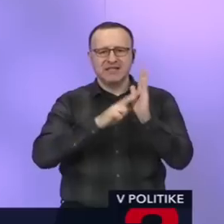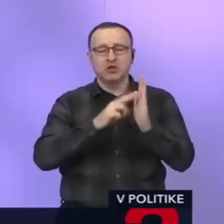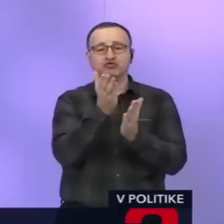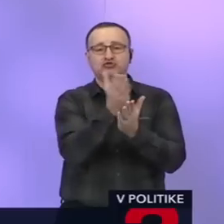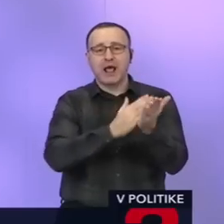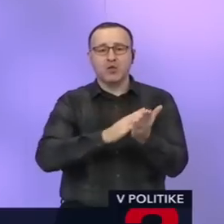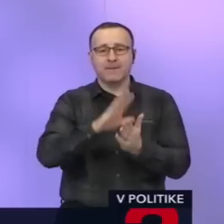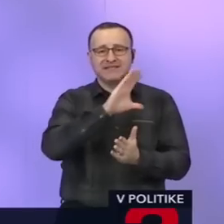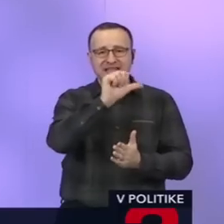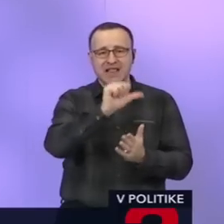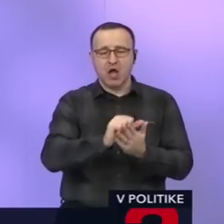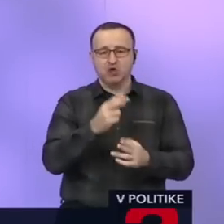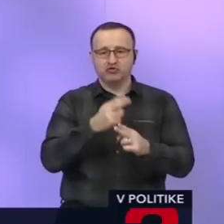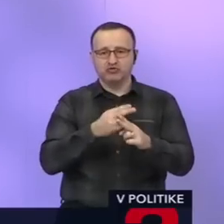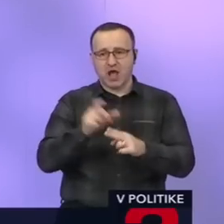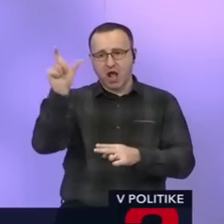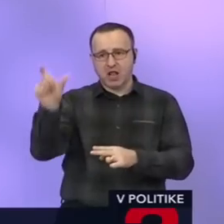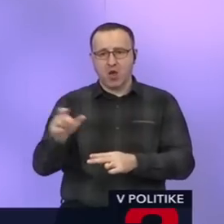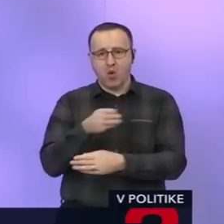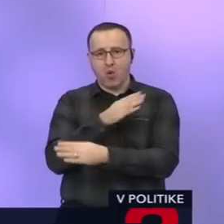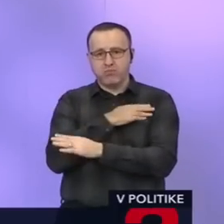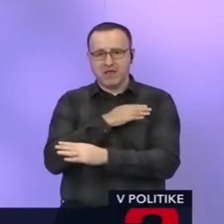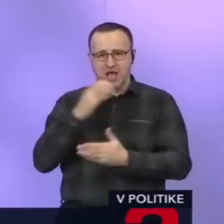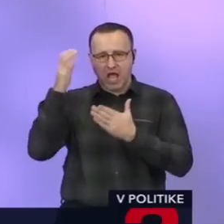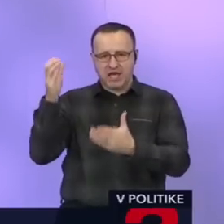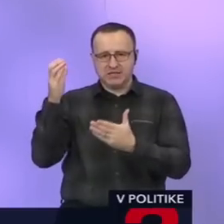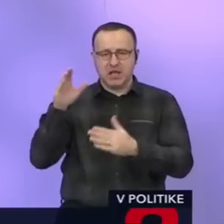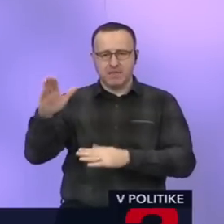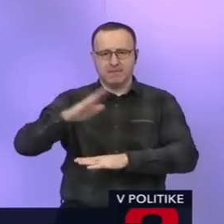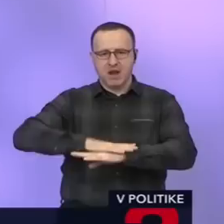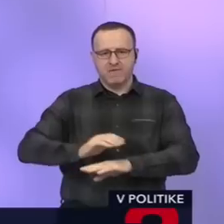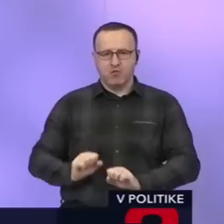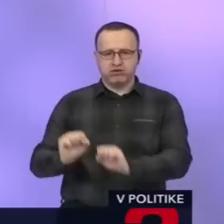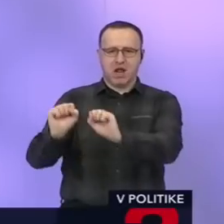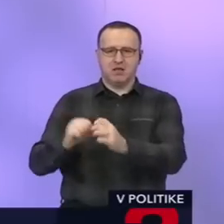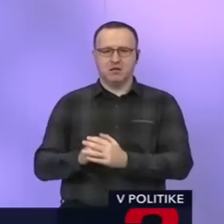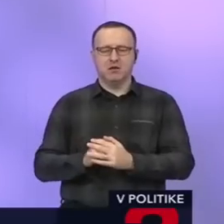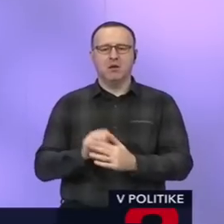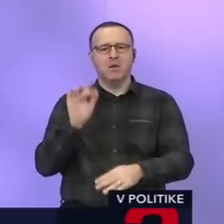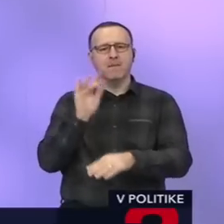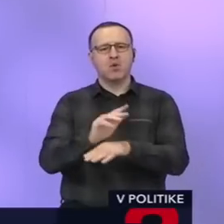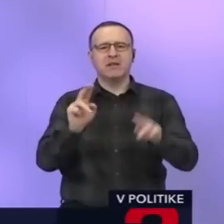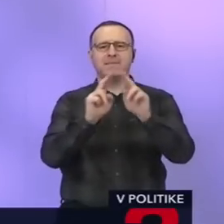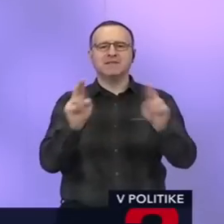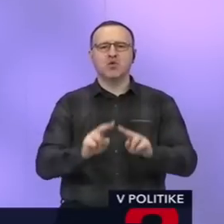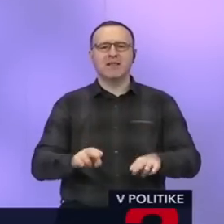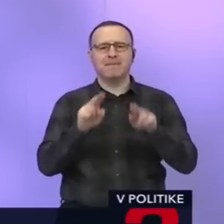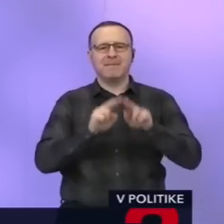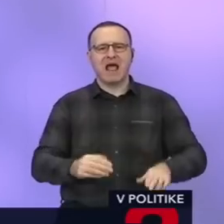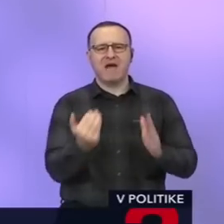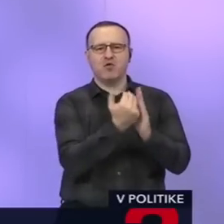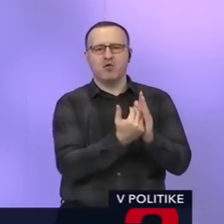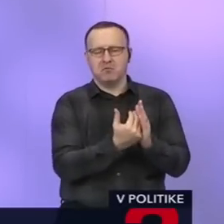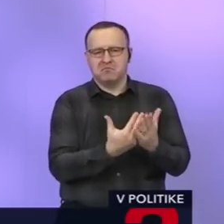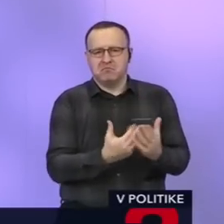štát, ktorý je obeťou agresie, tak má právo sa brániť. Takže nič proti medzinárodnému právu. Z druhej